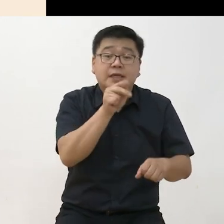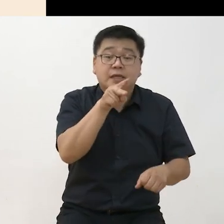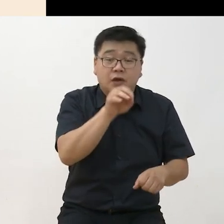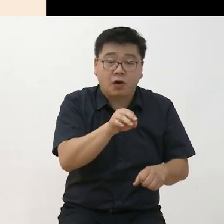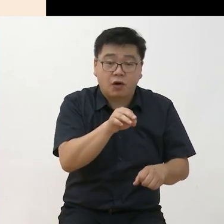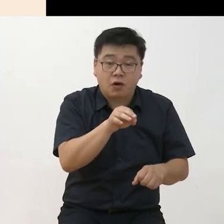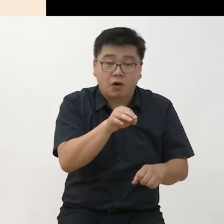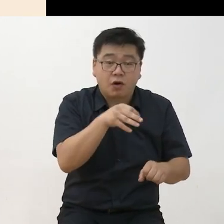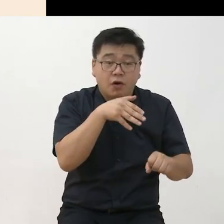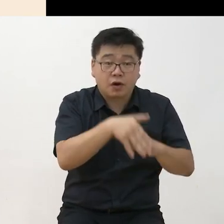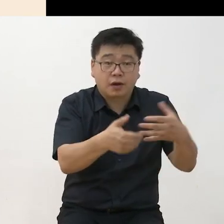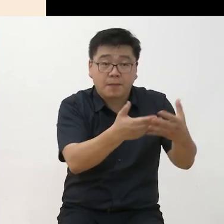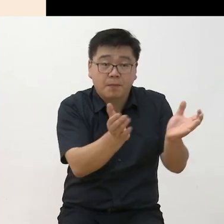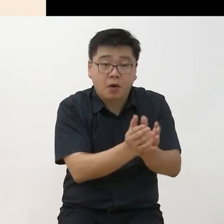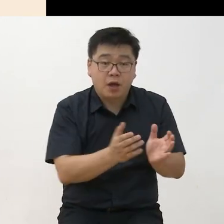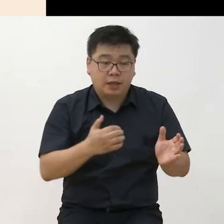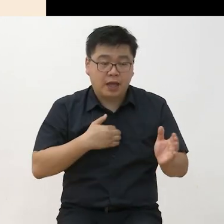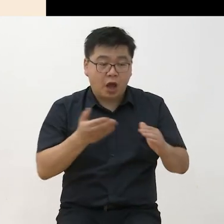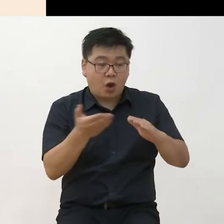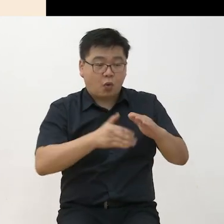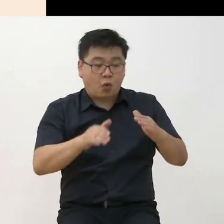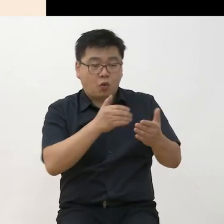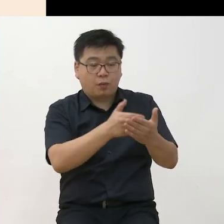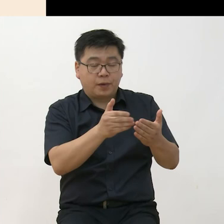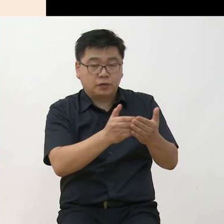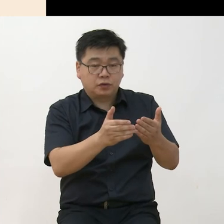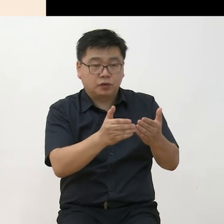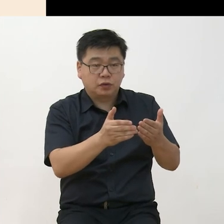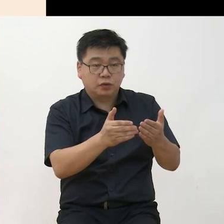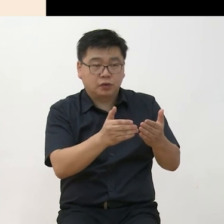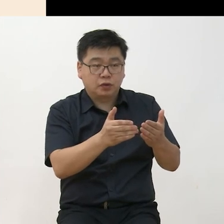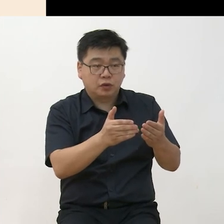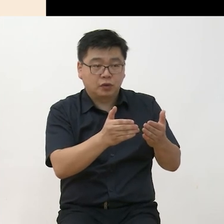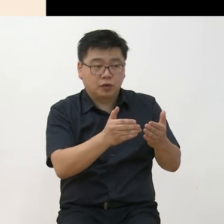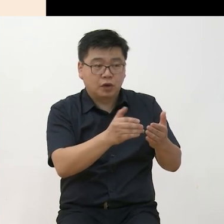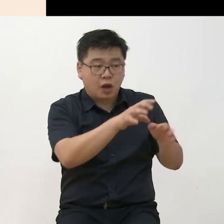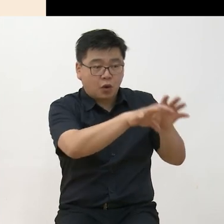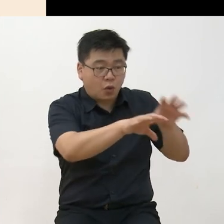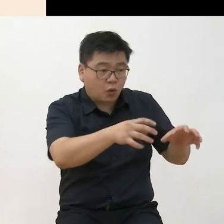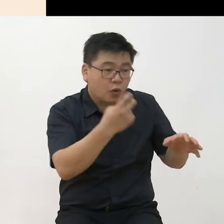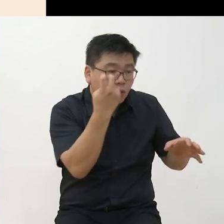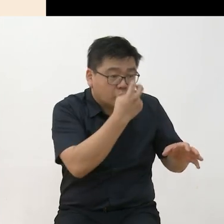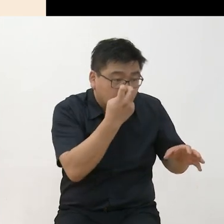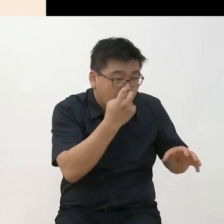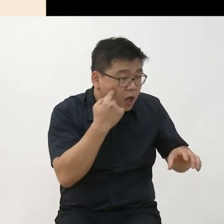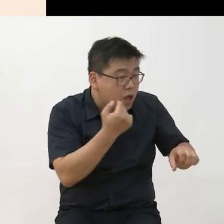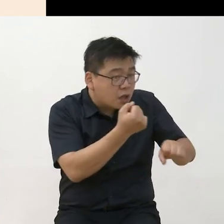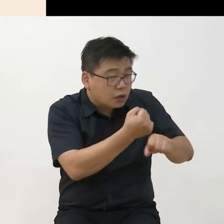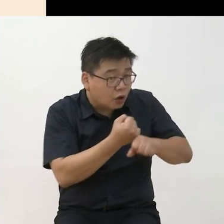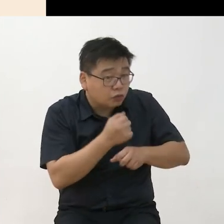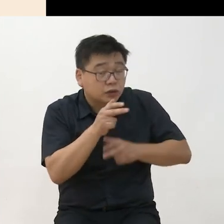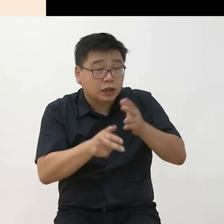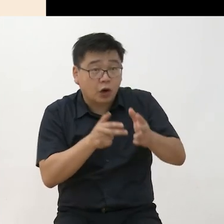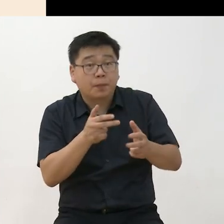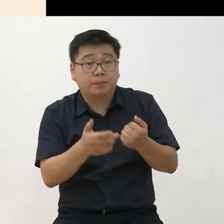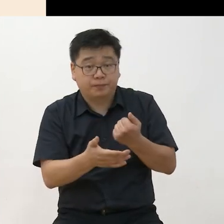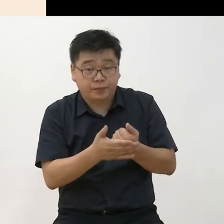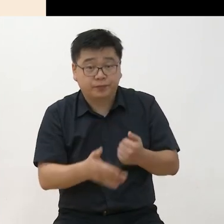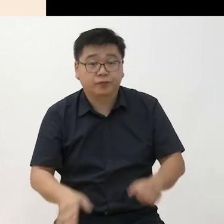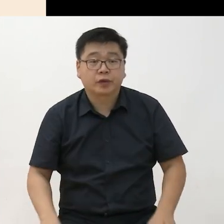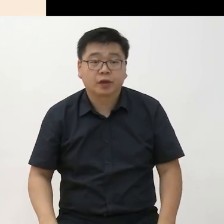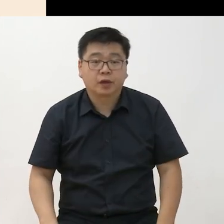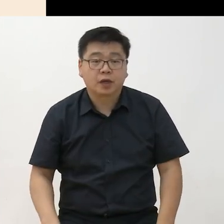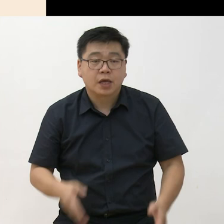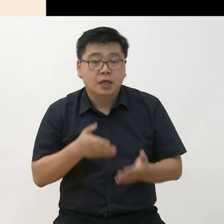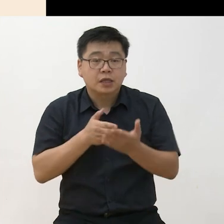기존의 그 지역의 공공미술 작품 현황이나 뭐 현황을 연구하거나 조사하는 그러한 사업들이고요.